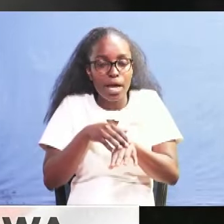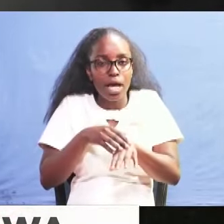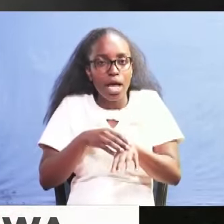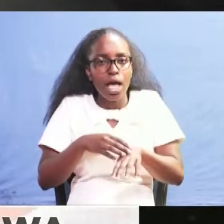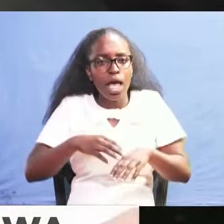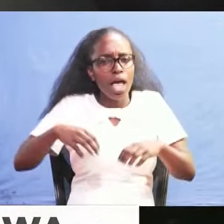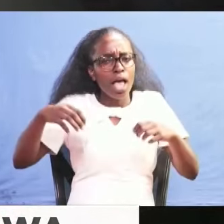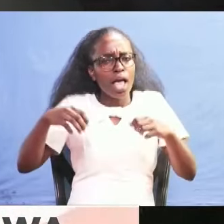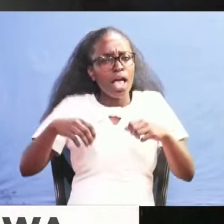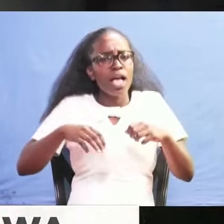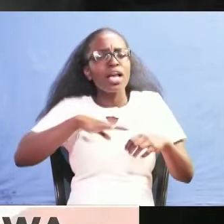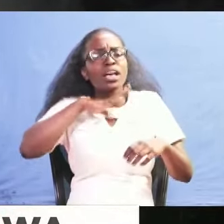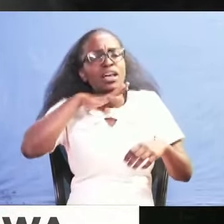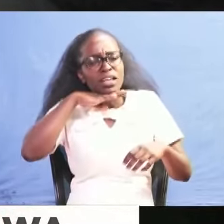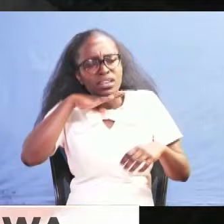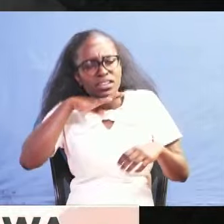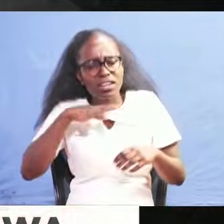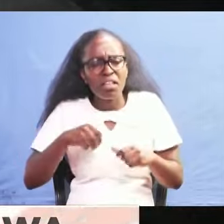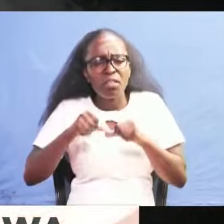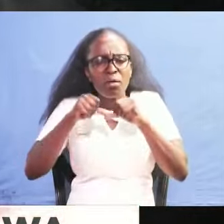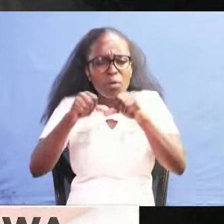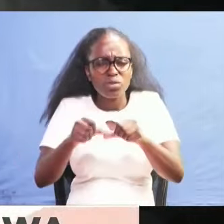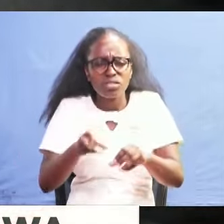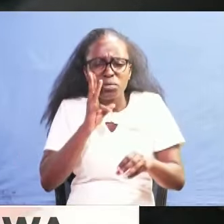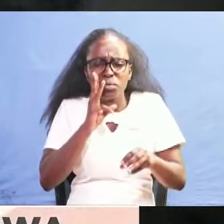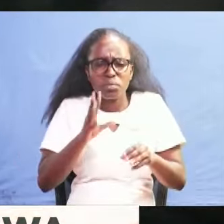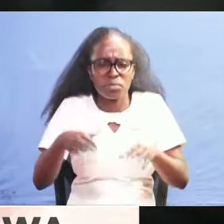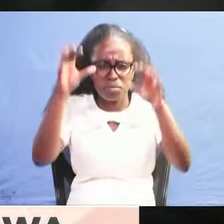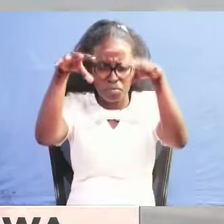maafa ambayo yanaendelea kuongezeka kufuatia mvua hii. Edward Nyamo, Runinga KU.